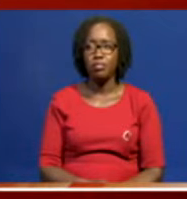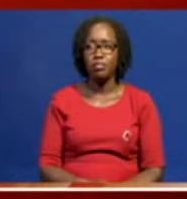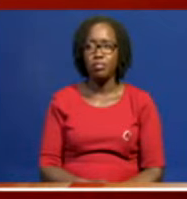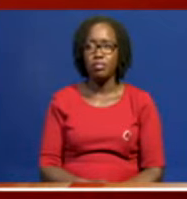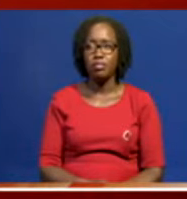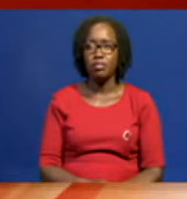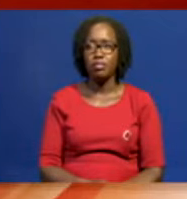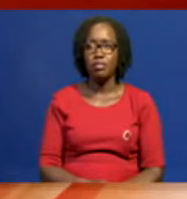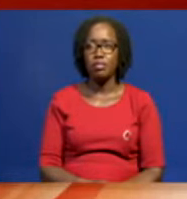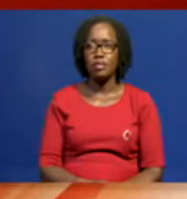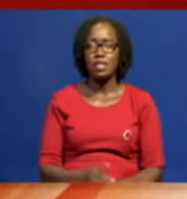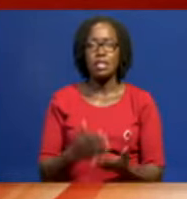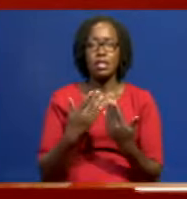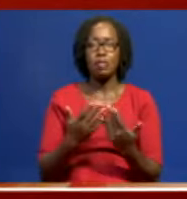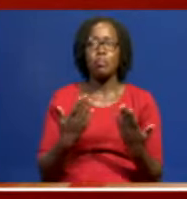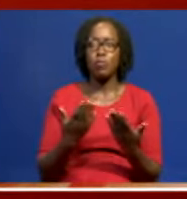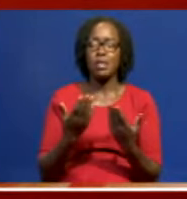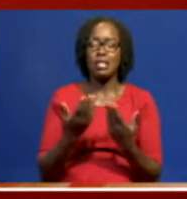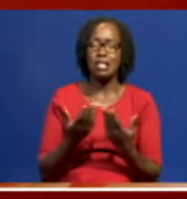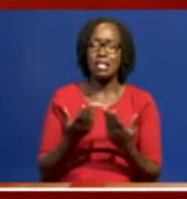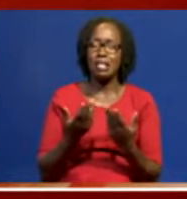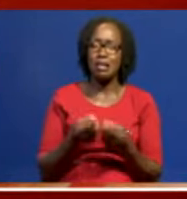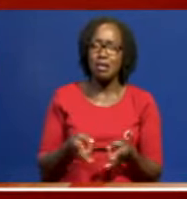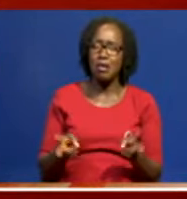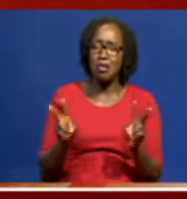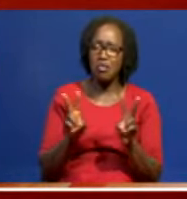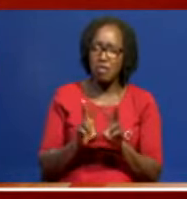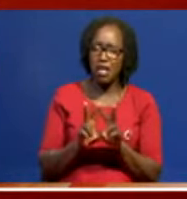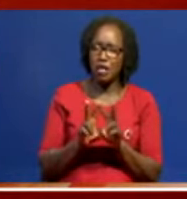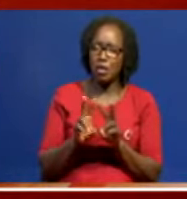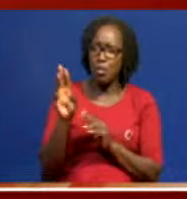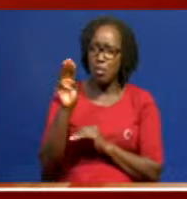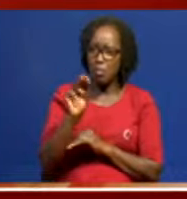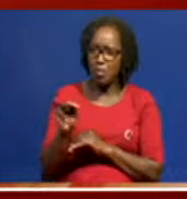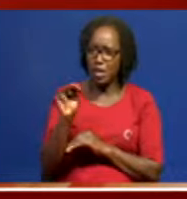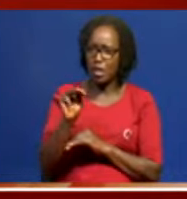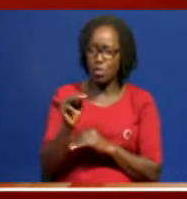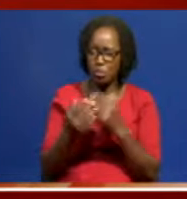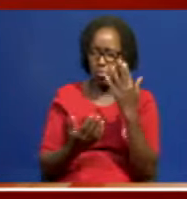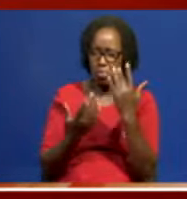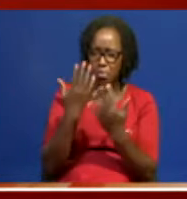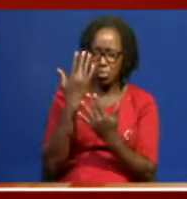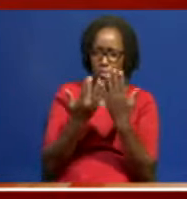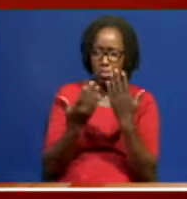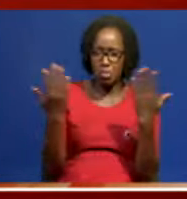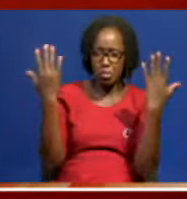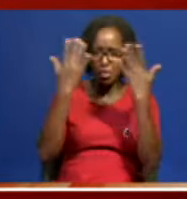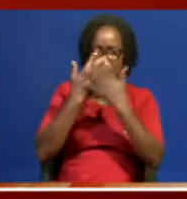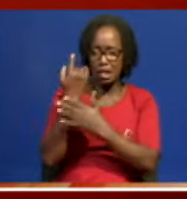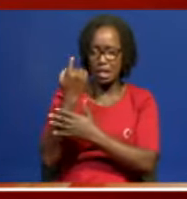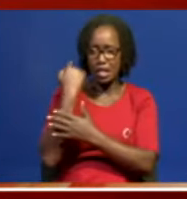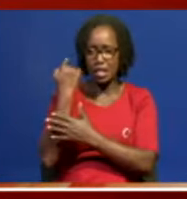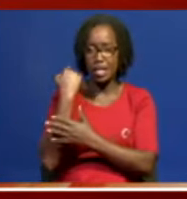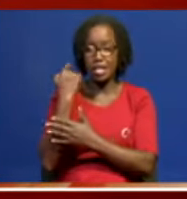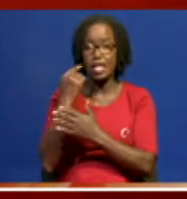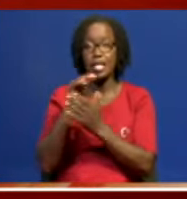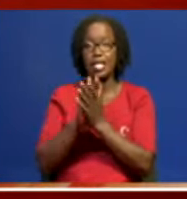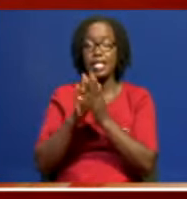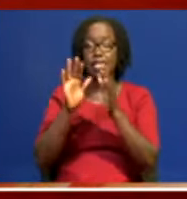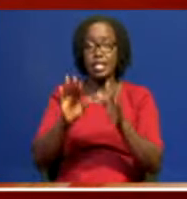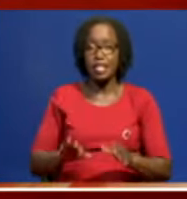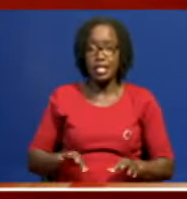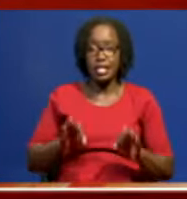Nayo mali ya thamani ya mamilioni ya fedha iliteketea jana usiku baada ya moto kuzuka kwenye maduka ya kibiashara katika mji wa